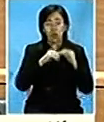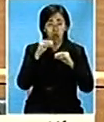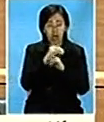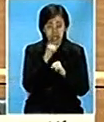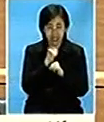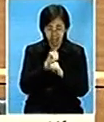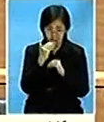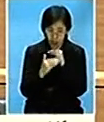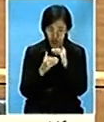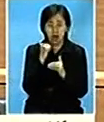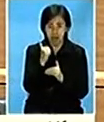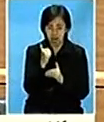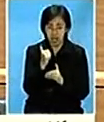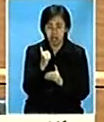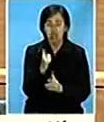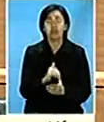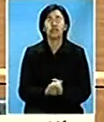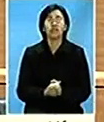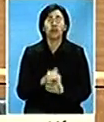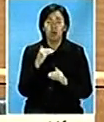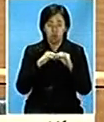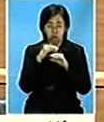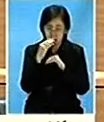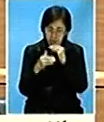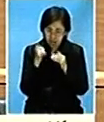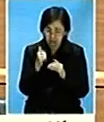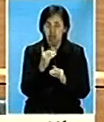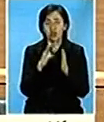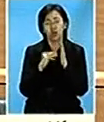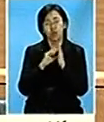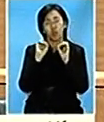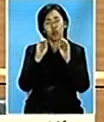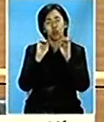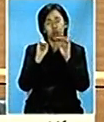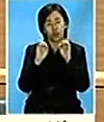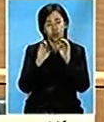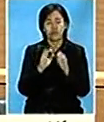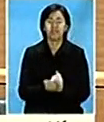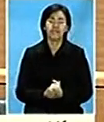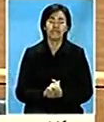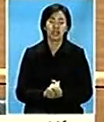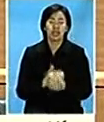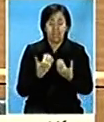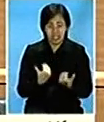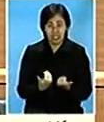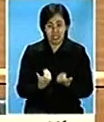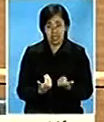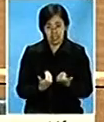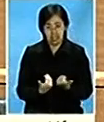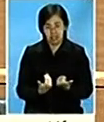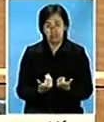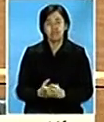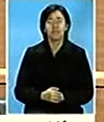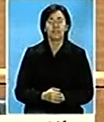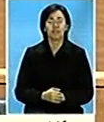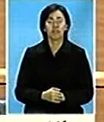จได้ถ้าหากว่าไม่ได้มีการฝึกอบรมครูที่ดีพอนะครับปัจจุบันนี้เนี่ย